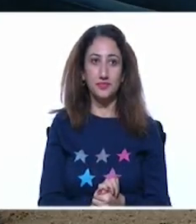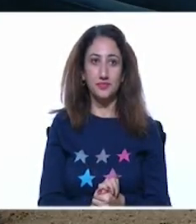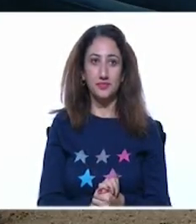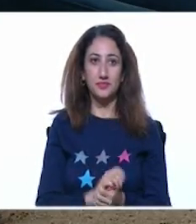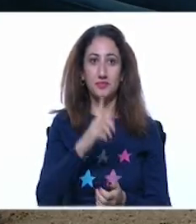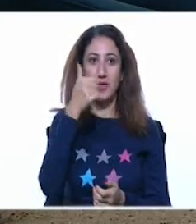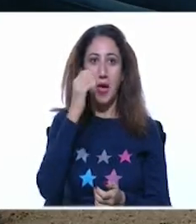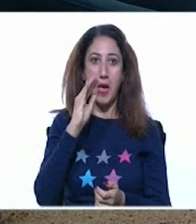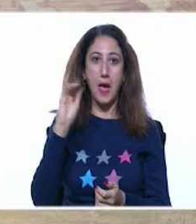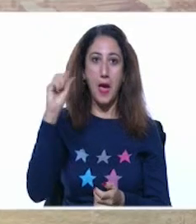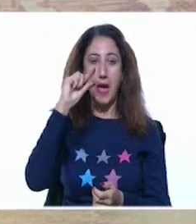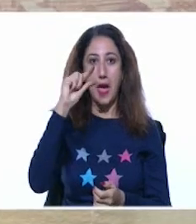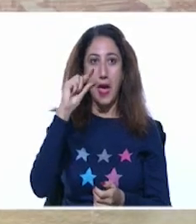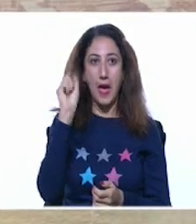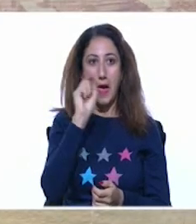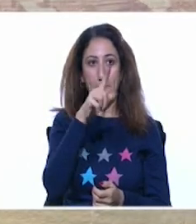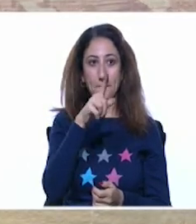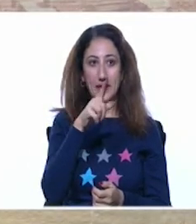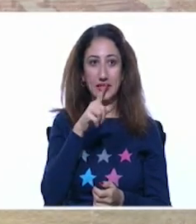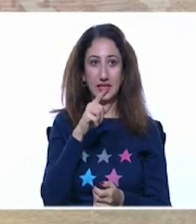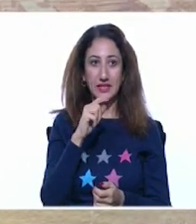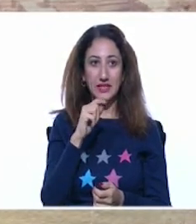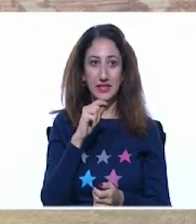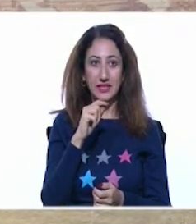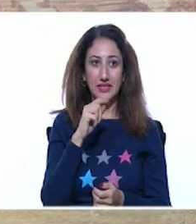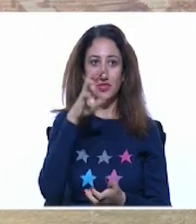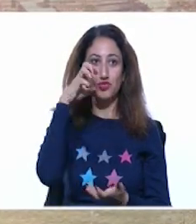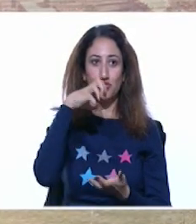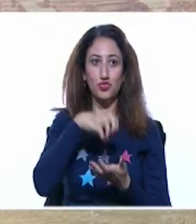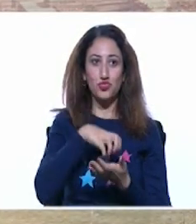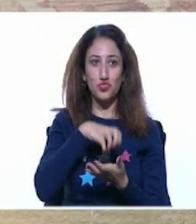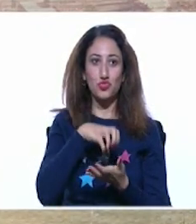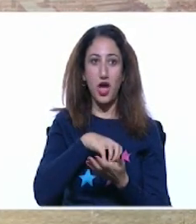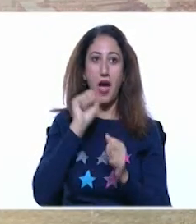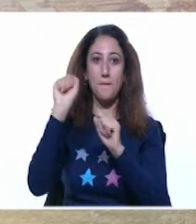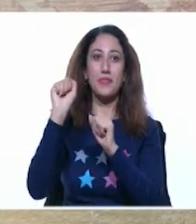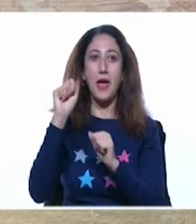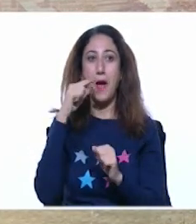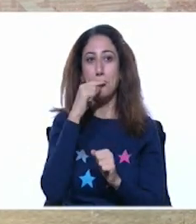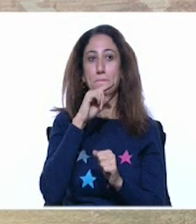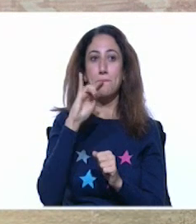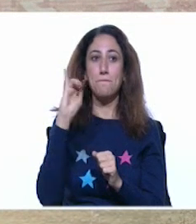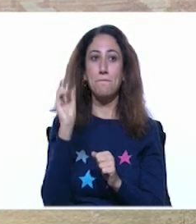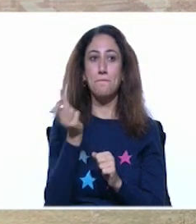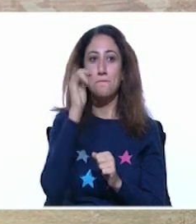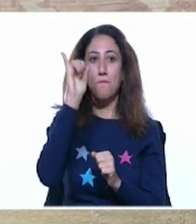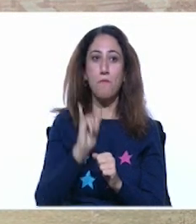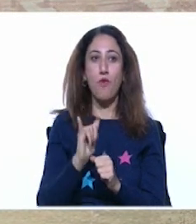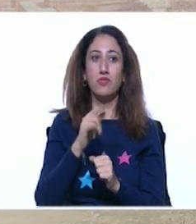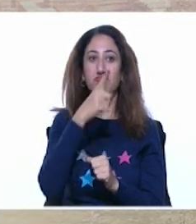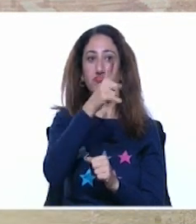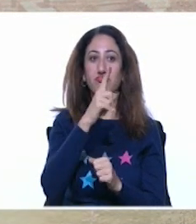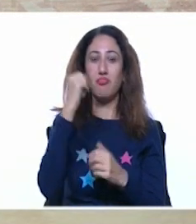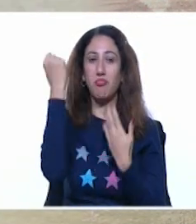احمد ابو حجر دايره المعاد. يلا تعقيبك ايه على ده؟ ابو حجر بقى هو فعلا يعني هو خيانه، هو خان